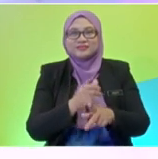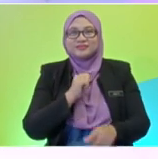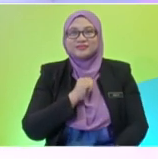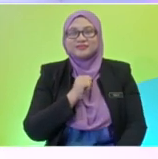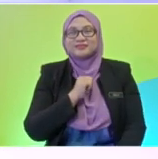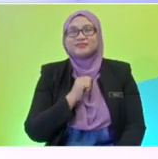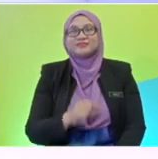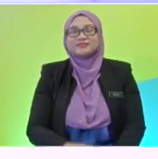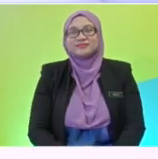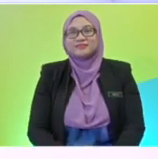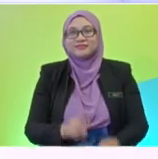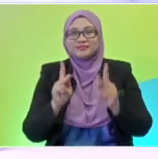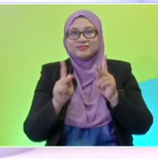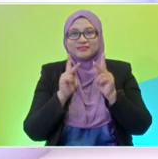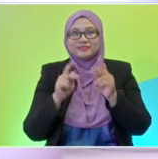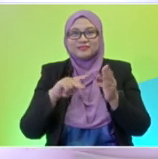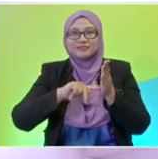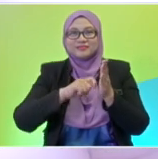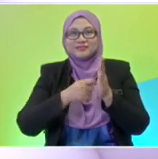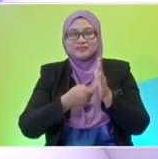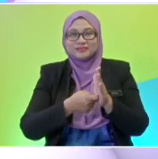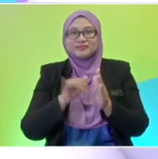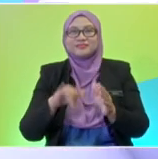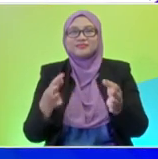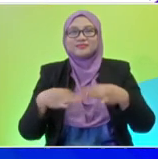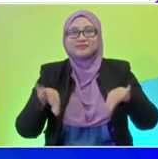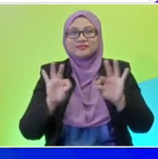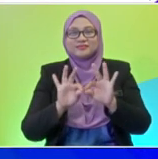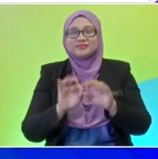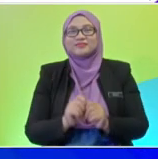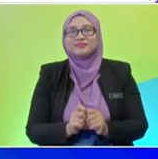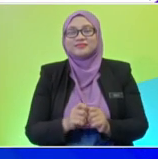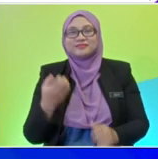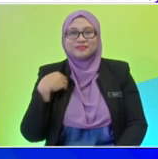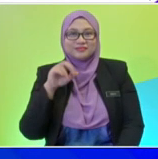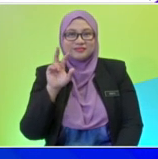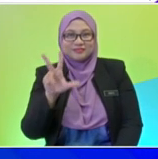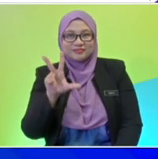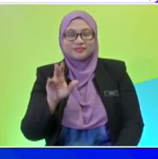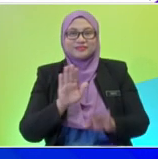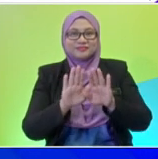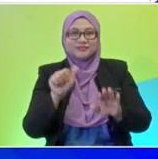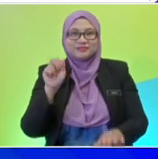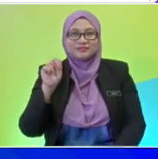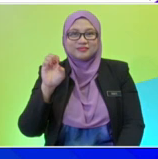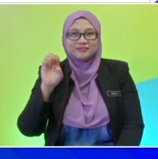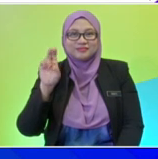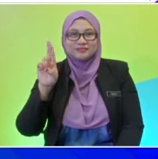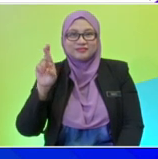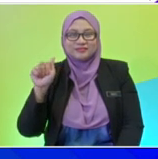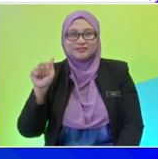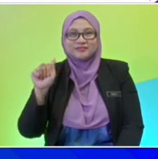hitamkan disitu adalah kata-kata kunci yang yang penting yang penting jadi di situ bertolak dan